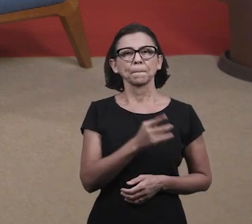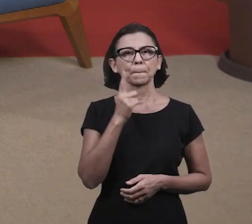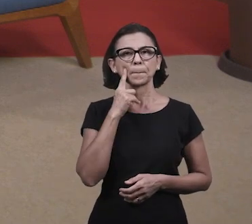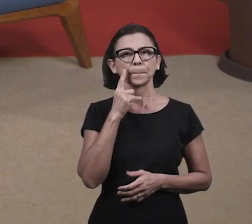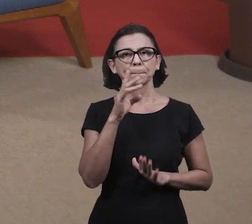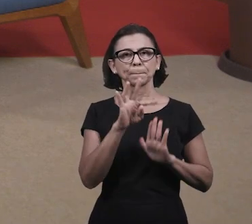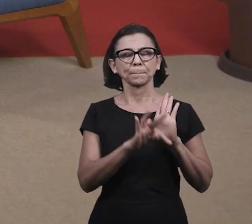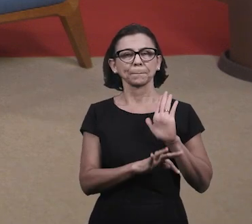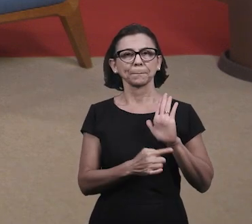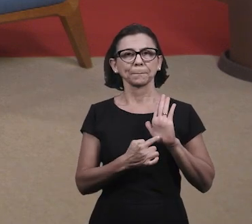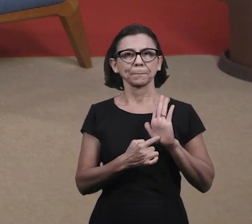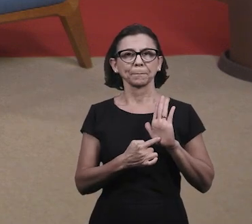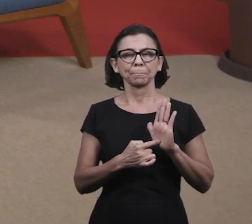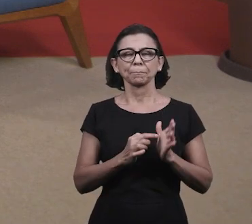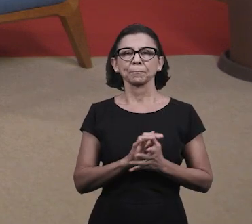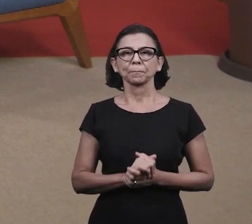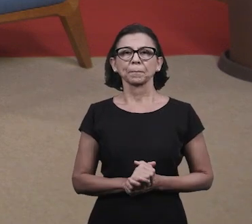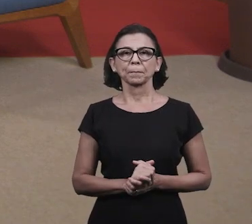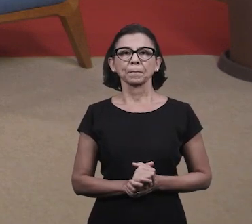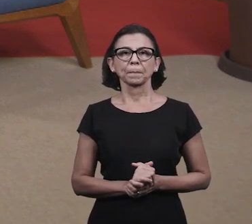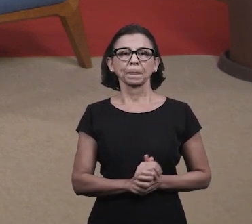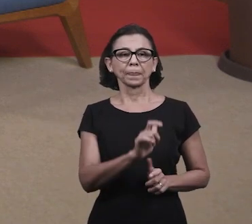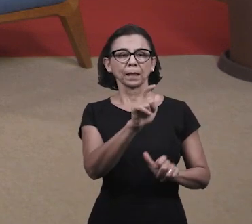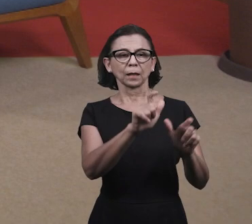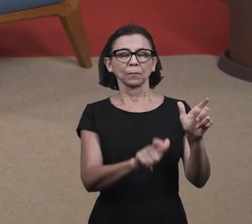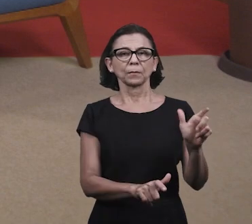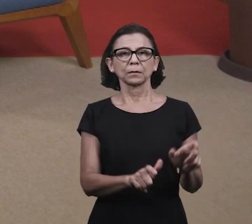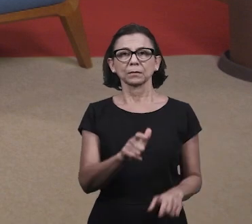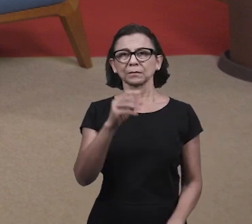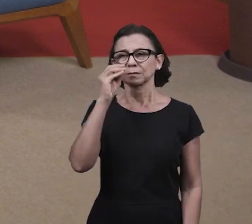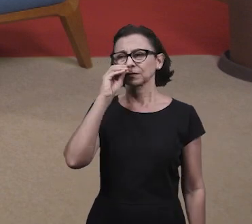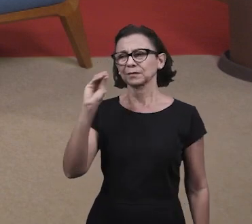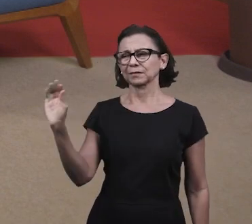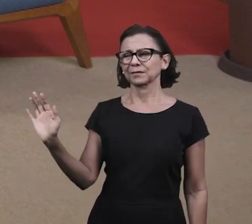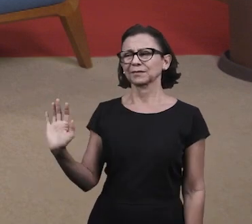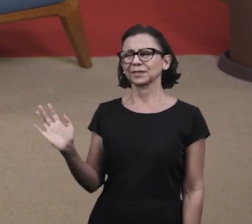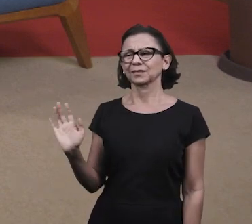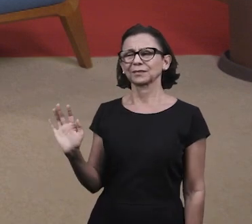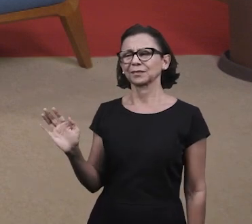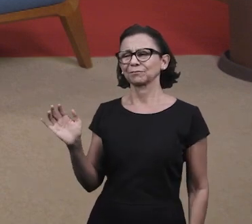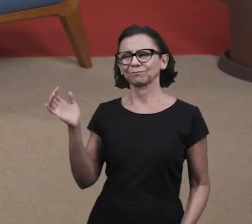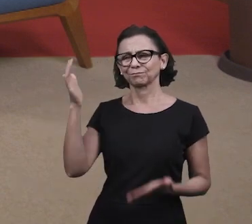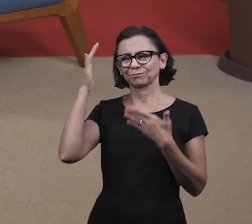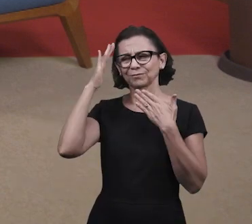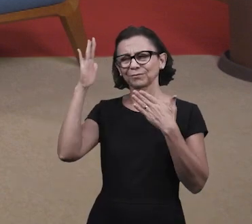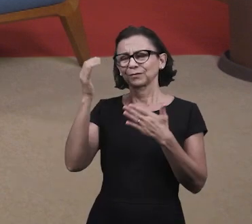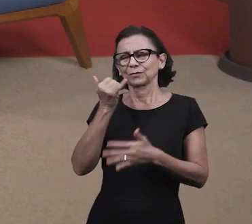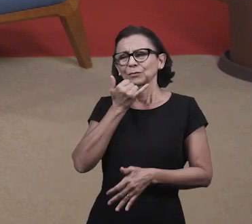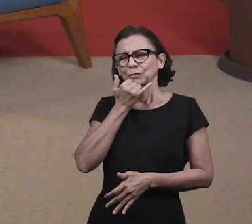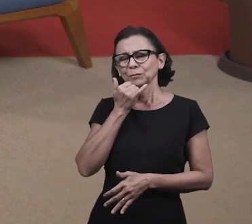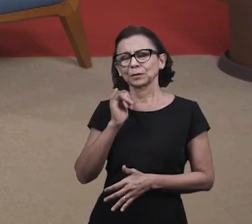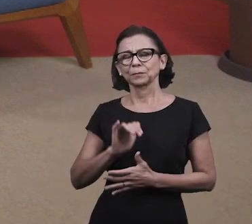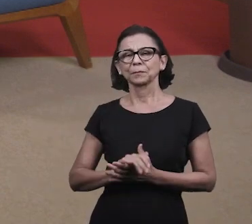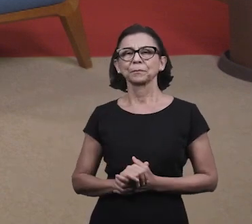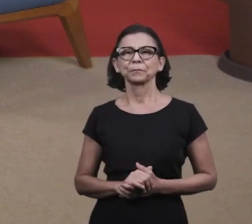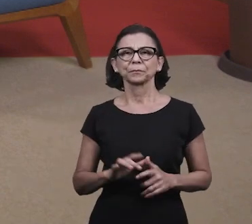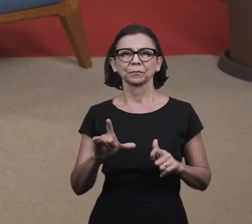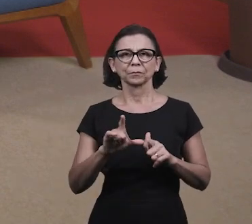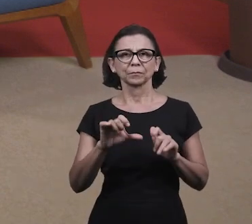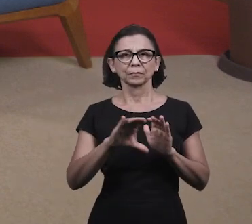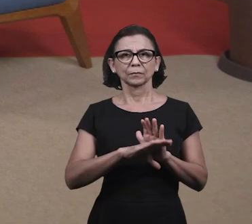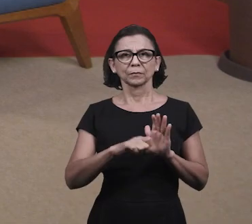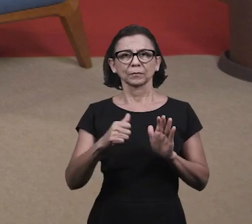allons parler un petit peu sur chacun d'eux, où il y a eu le rejet des personnes à l'invitation du Père.